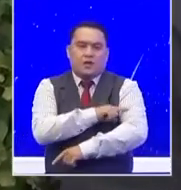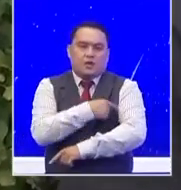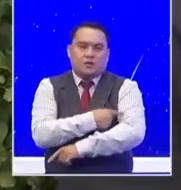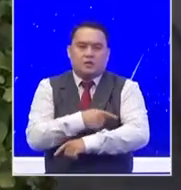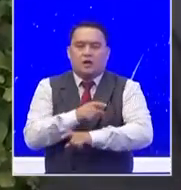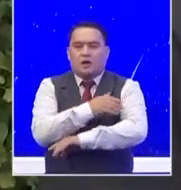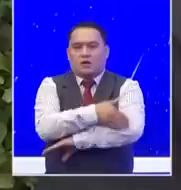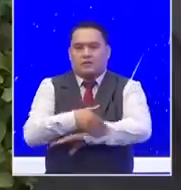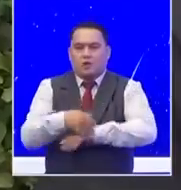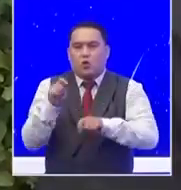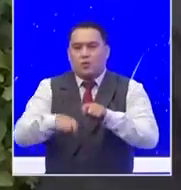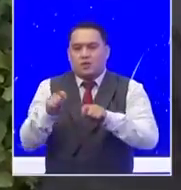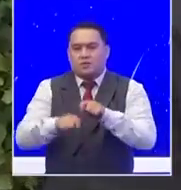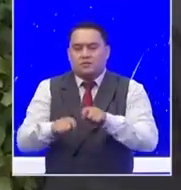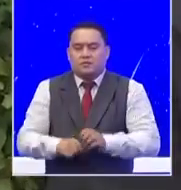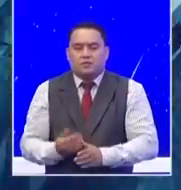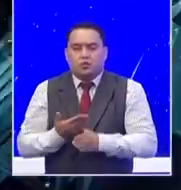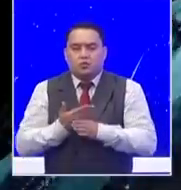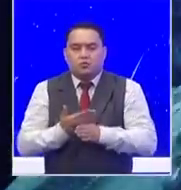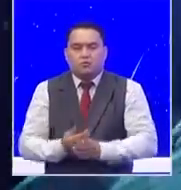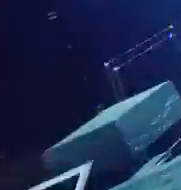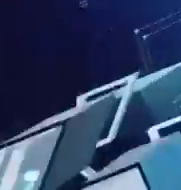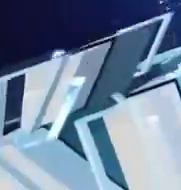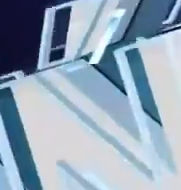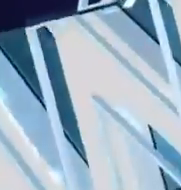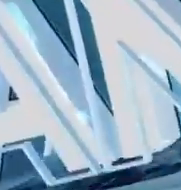тексеріп, азық-түлікпен көмектесіп жатырмыз.